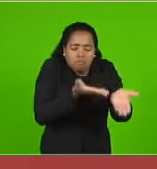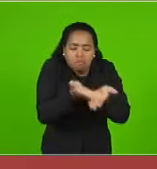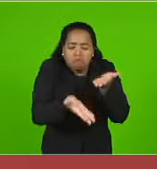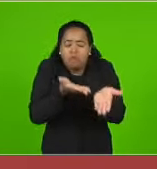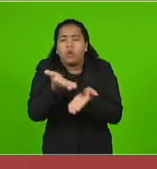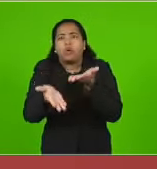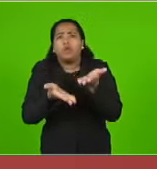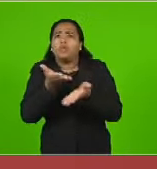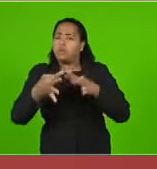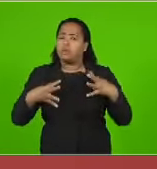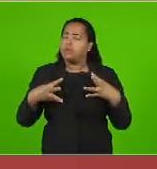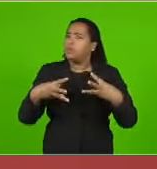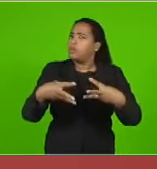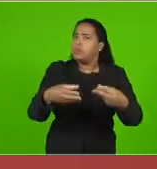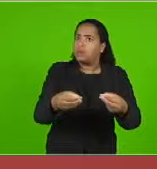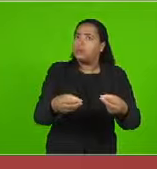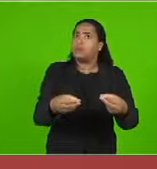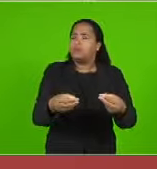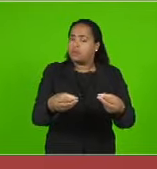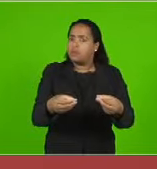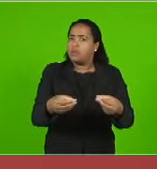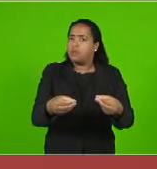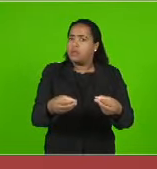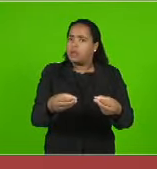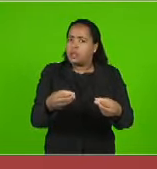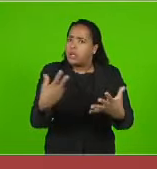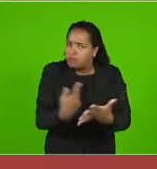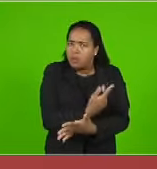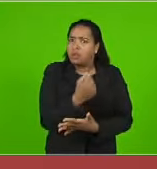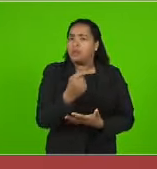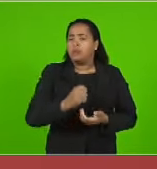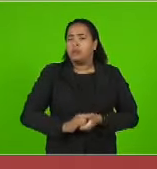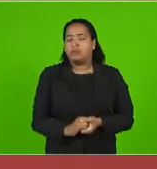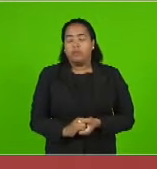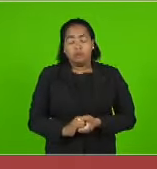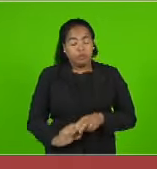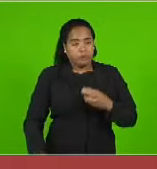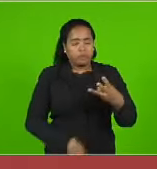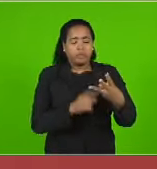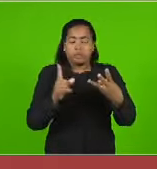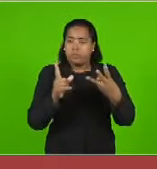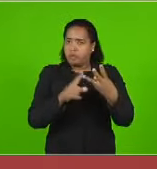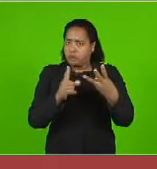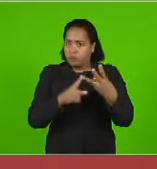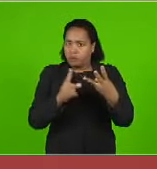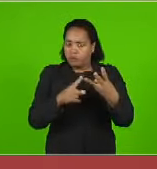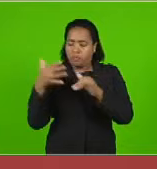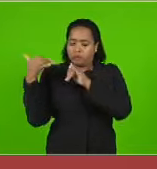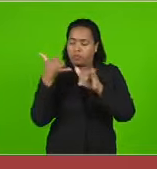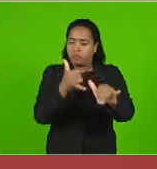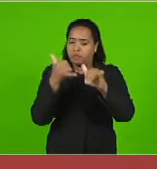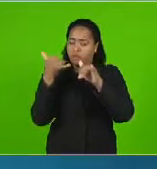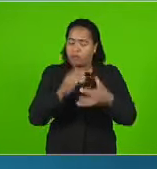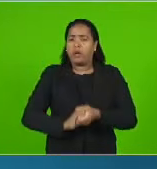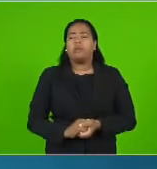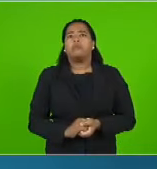пускай он разрушается. Нет, мы пока мы здесь, мы заботимся об этом мире. Все тому, что Бог доверил нам. Давайте взглянем на